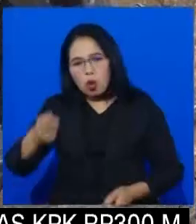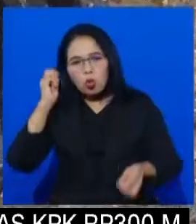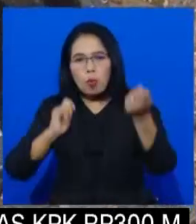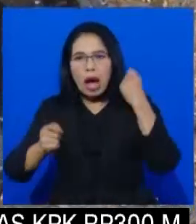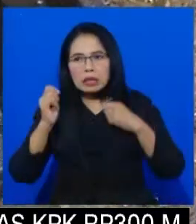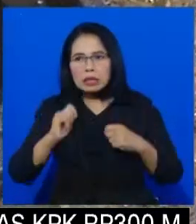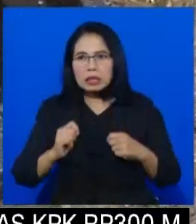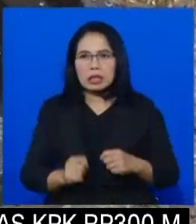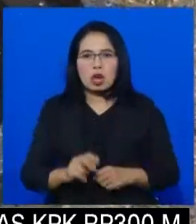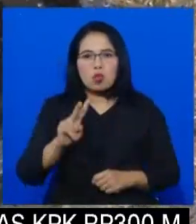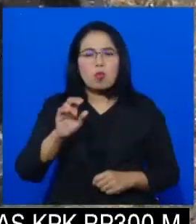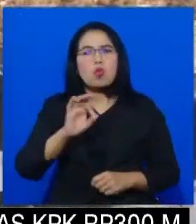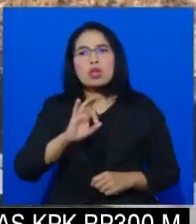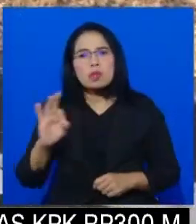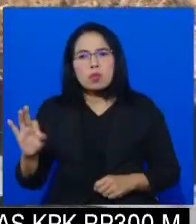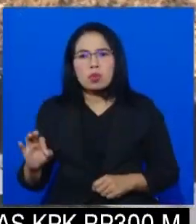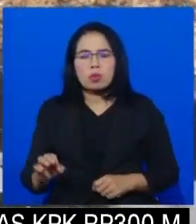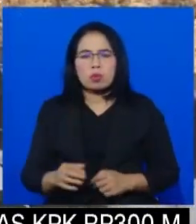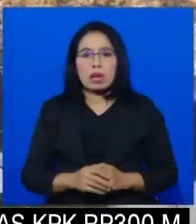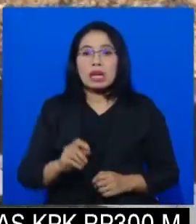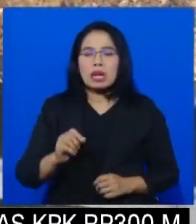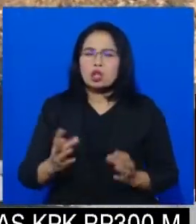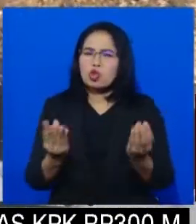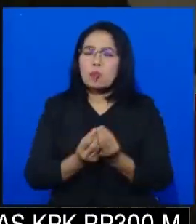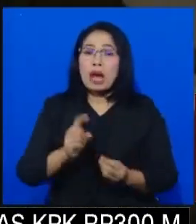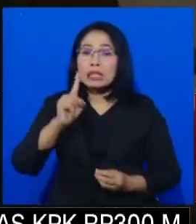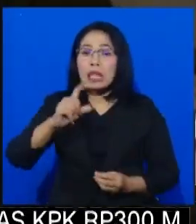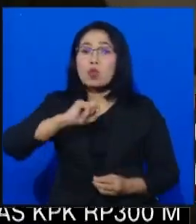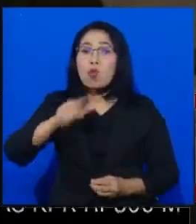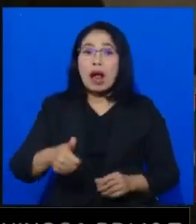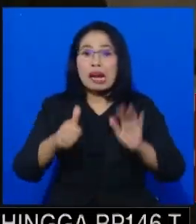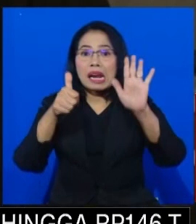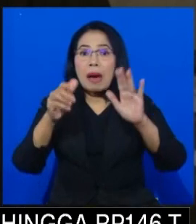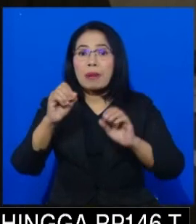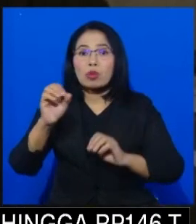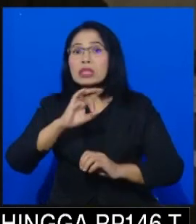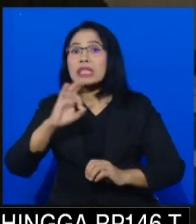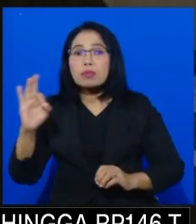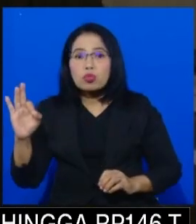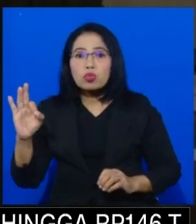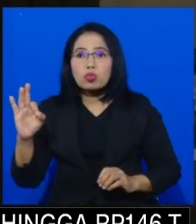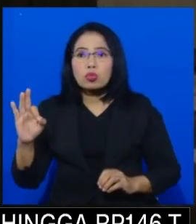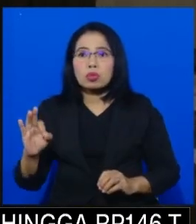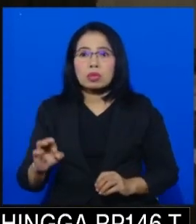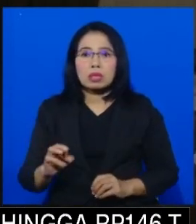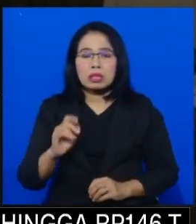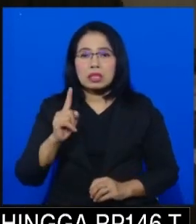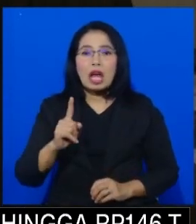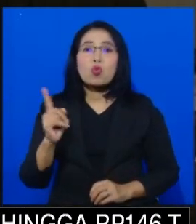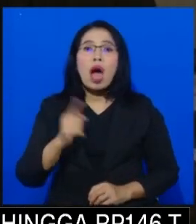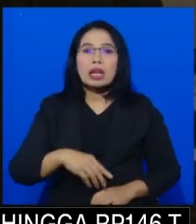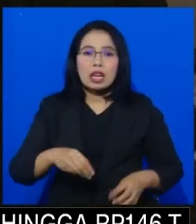lagi 20.000. Pokoknya 600 lah sebulan paling minim. Saya tuh jualan tuh sehari paling dapat